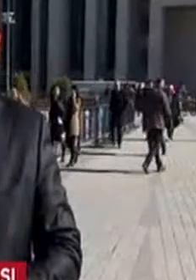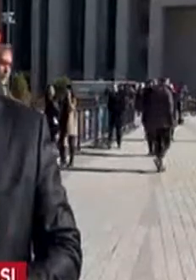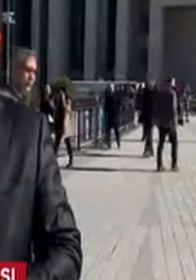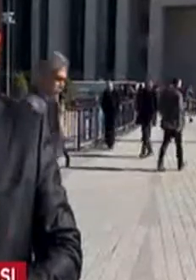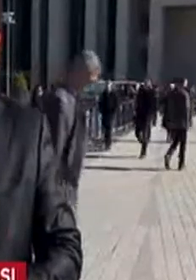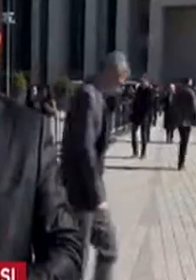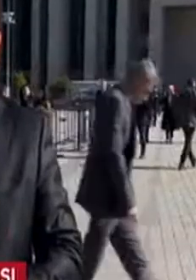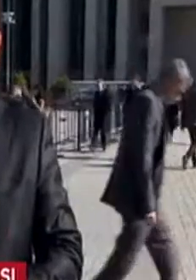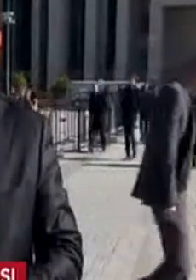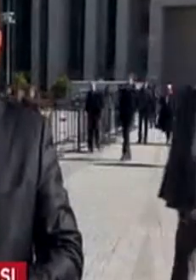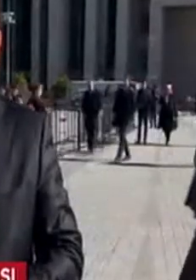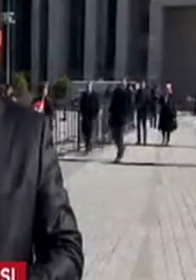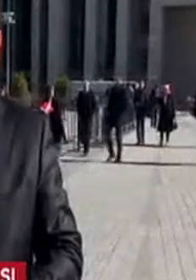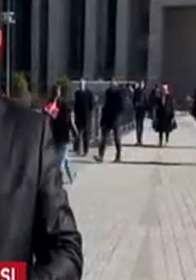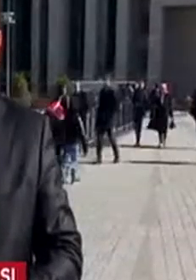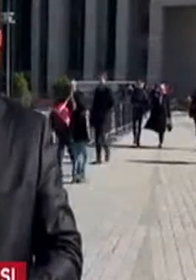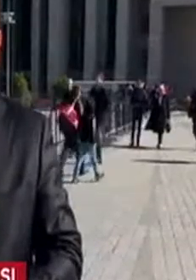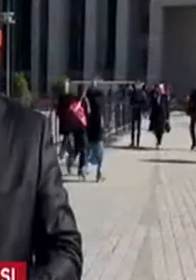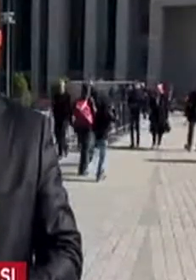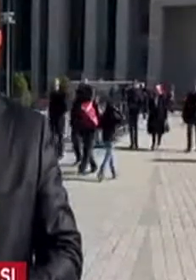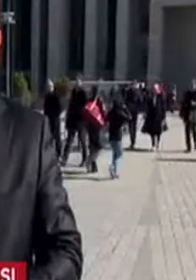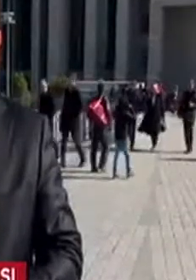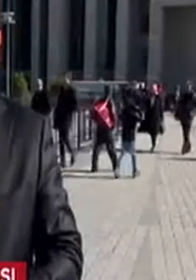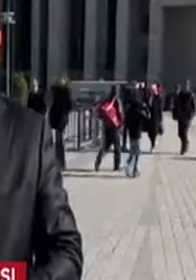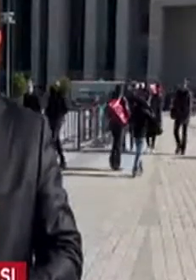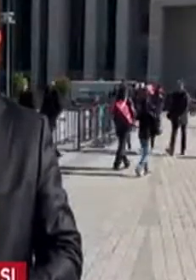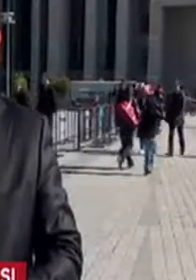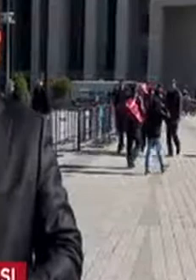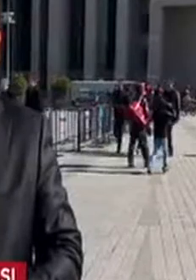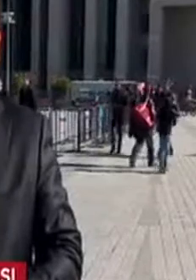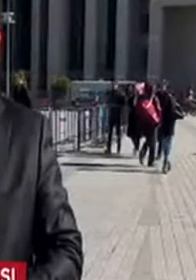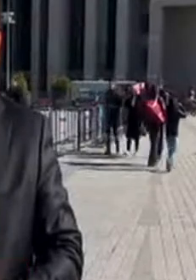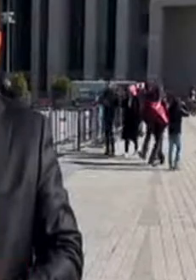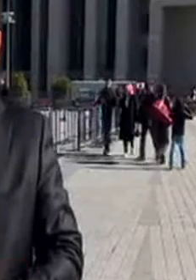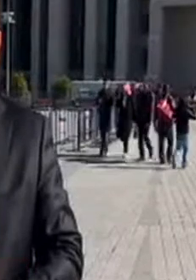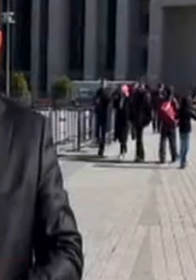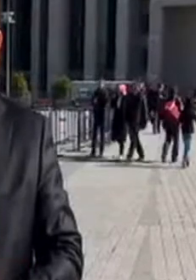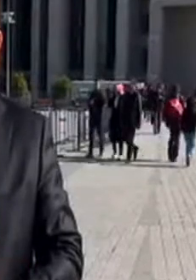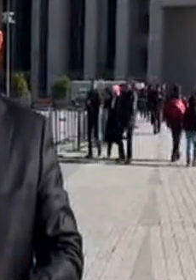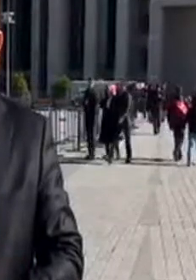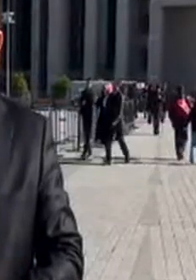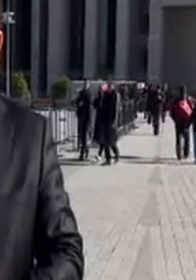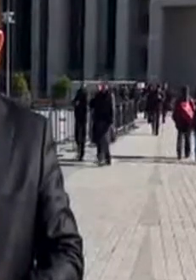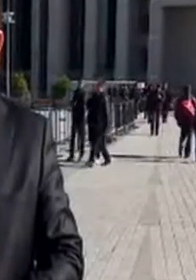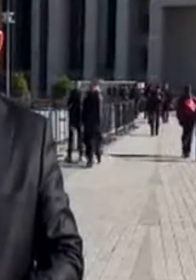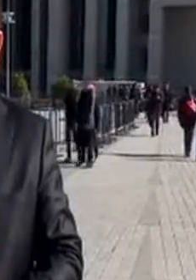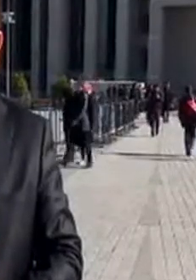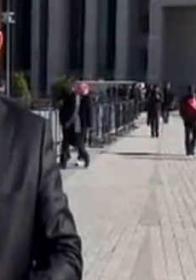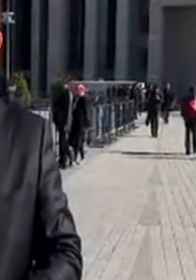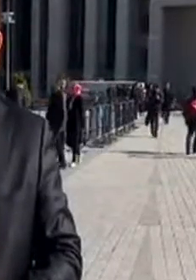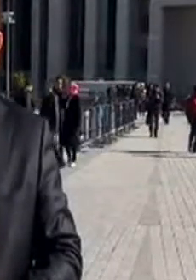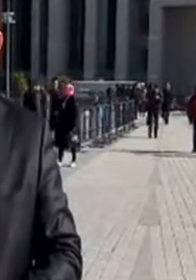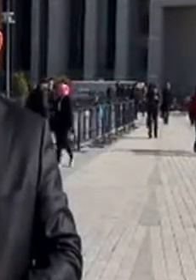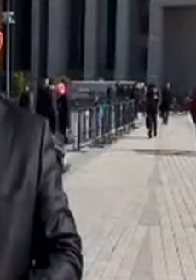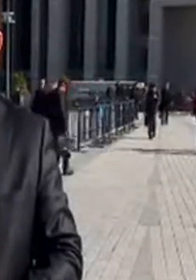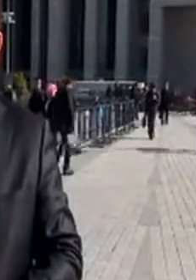karar vermesi bekleniyor. Şu anda duruşma 14. Ağır Ceza Mahkemesi'nde devam ediyor. Biz de buradan gelişmeleri takip ediyoruz, aktarmayı sürdüreceğiz.